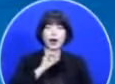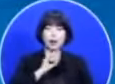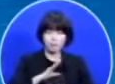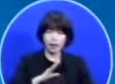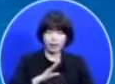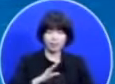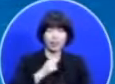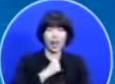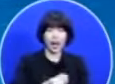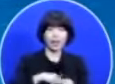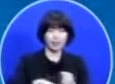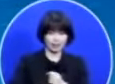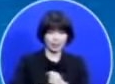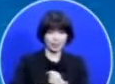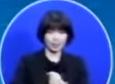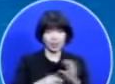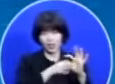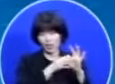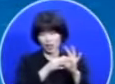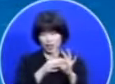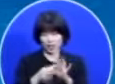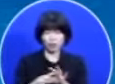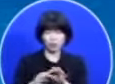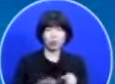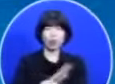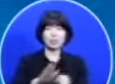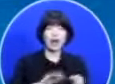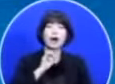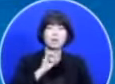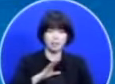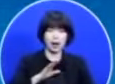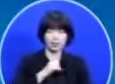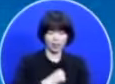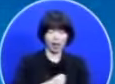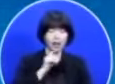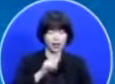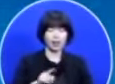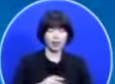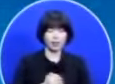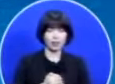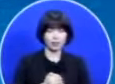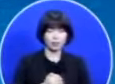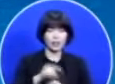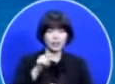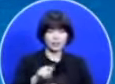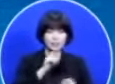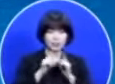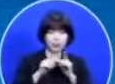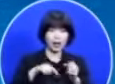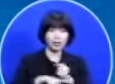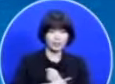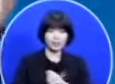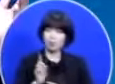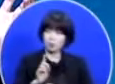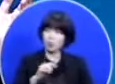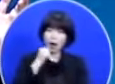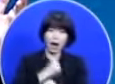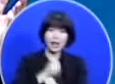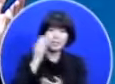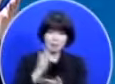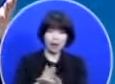거든요 계속 사랑만 하거라 계속 사랑만 하거라 그 말은 뭘 하지 말라는